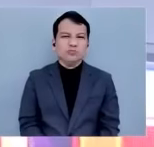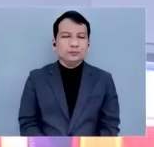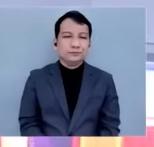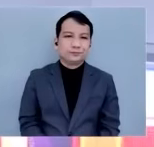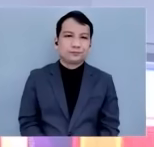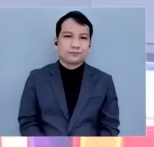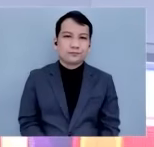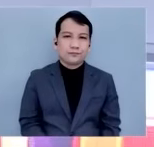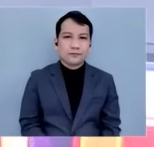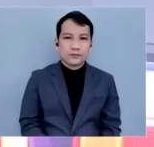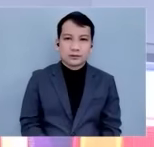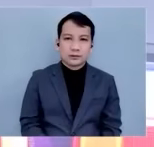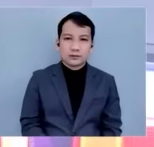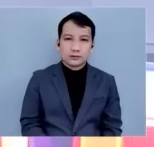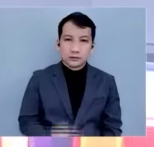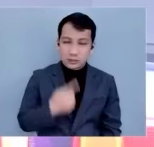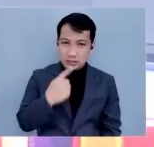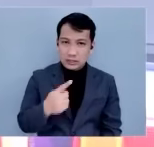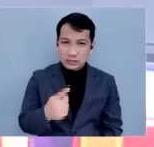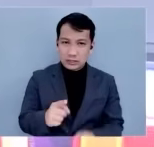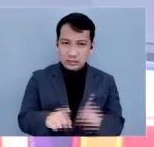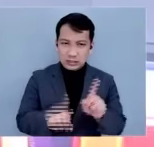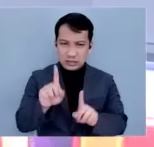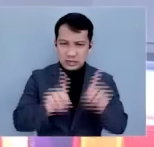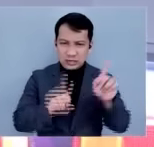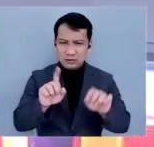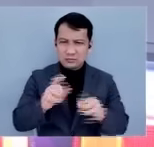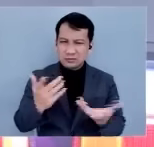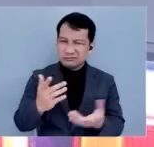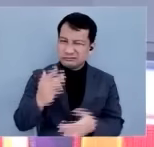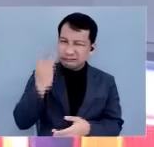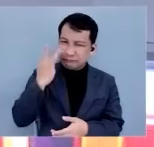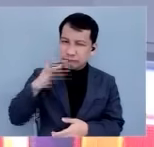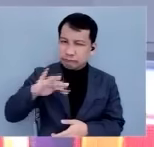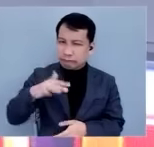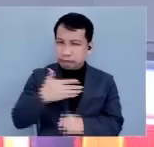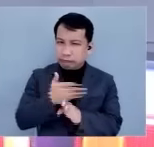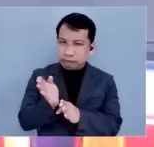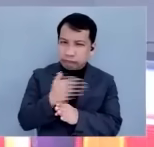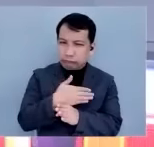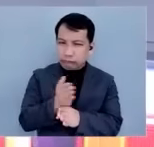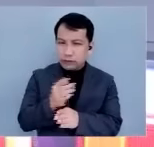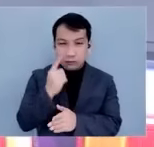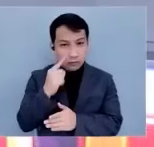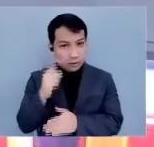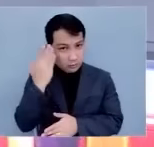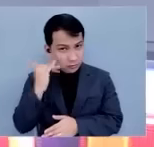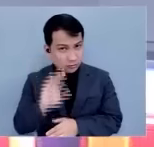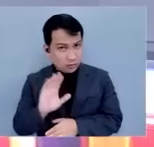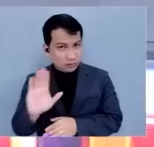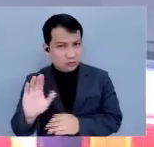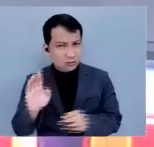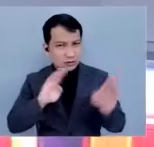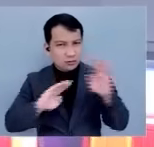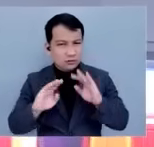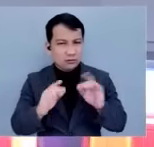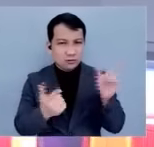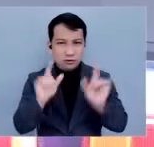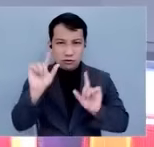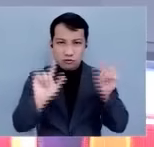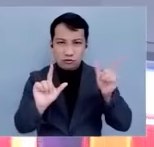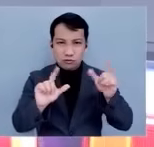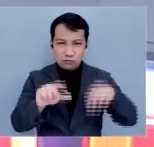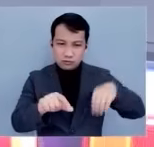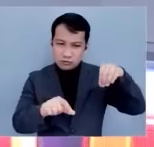bola na pero binobola pa. Yan ang tingin ng netizens nang biglang magkaaberya sa isang lotto draw. Duda